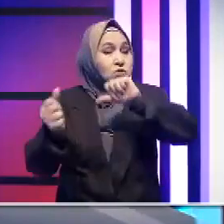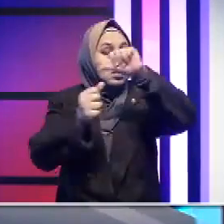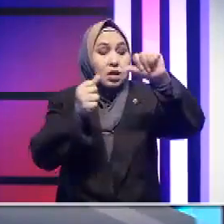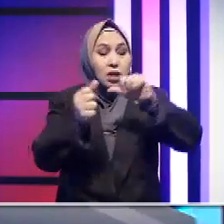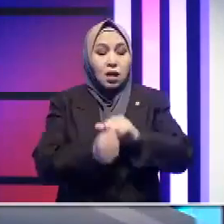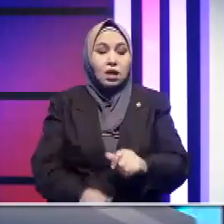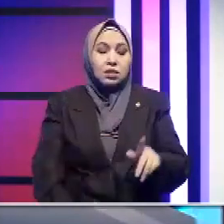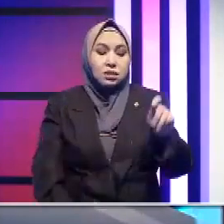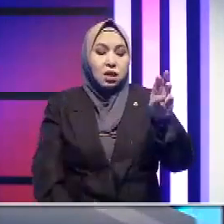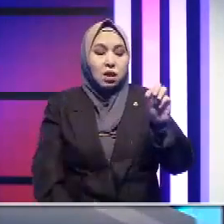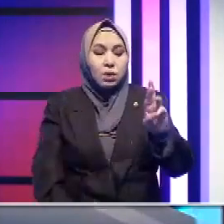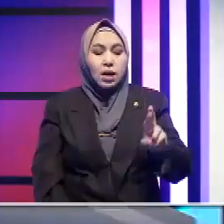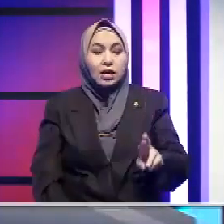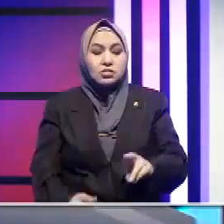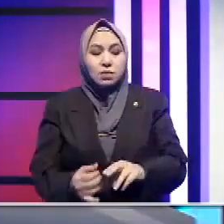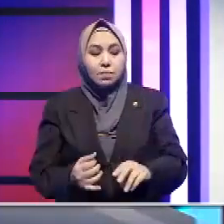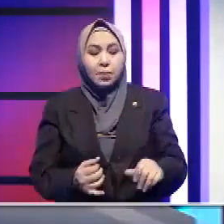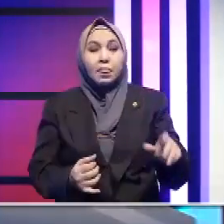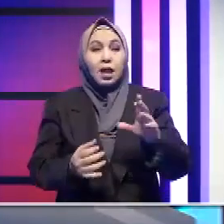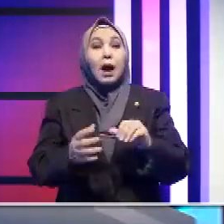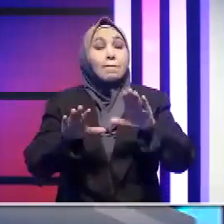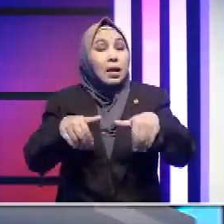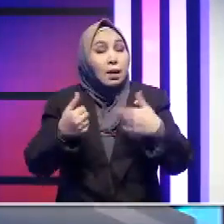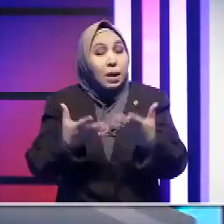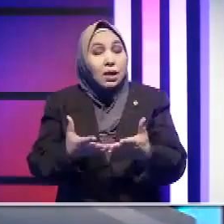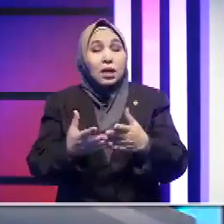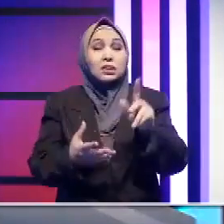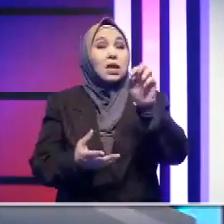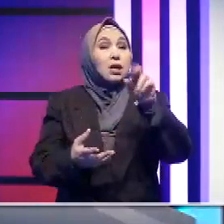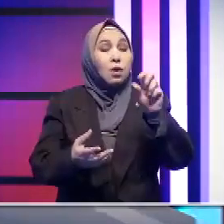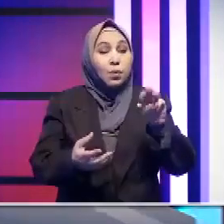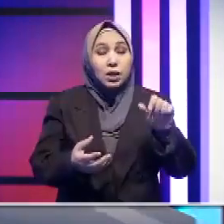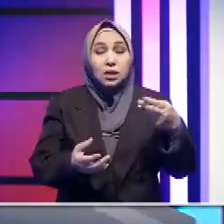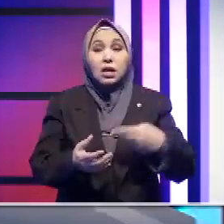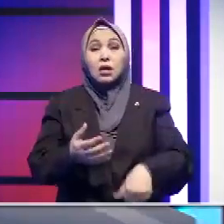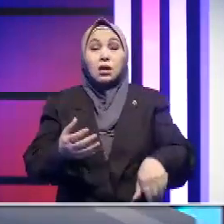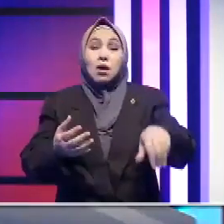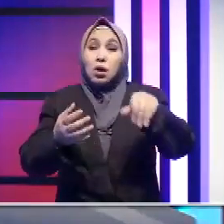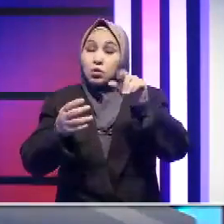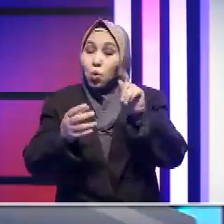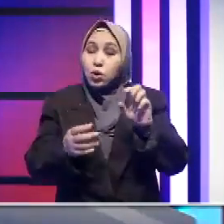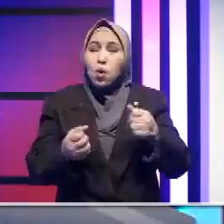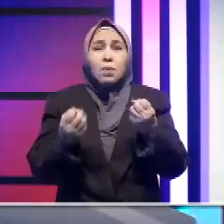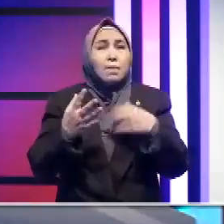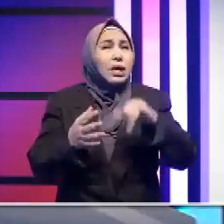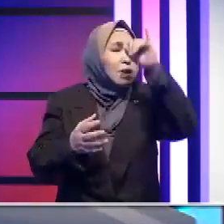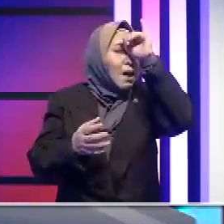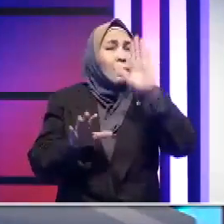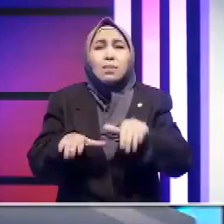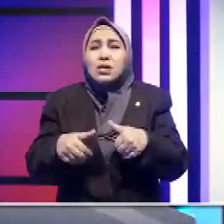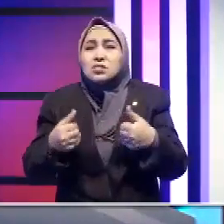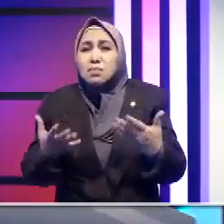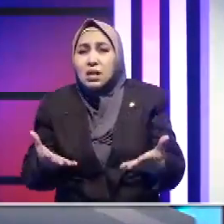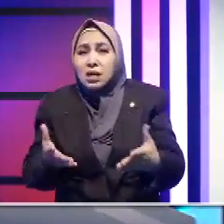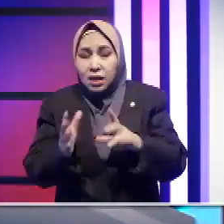berpose ini bagaimana agaknya nah Laweh ditunjuk seandainya bapaknya imamnya macam mana Gana